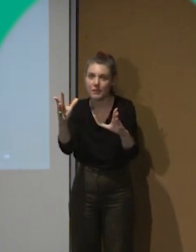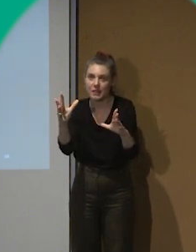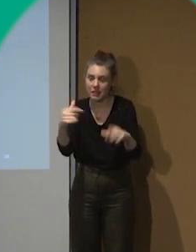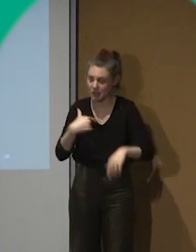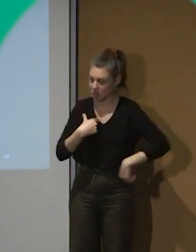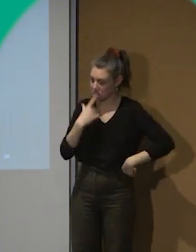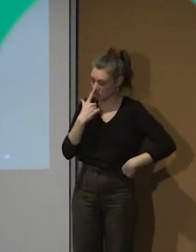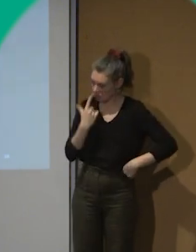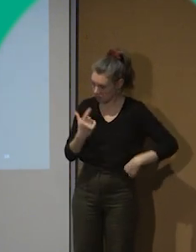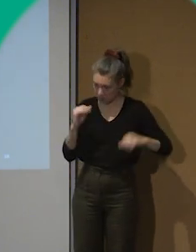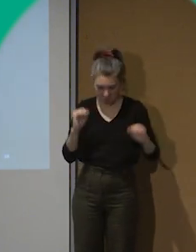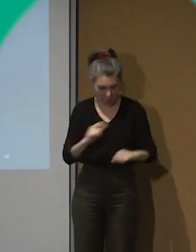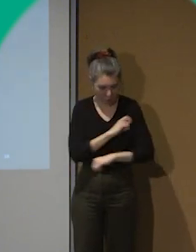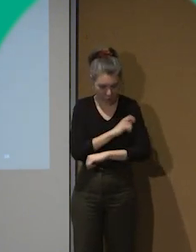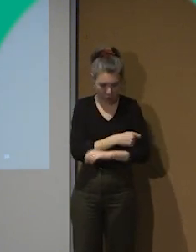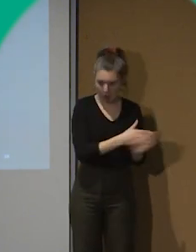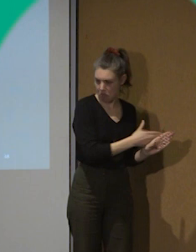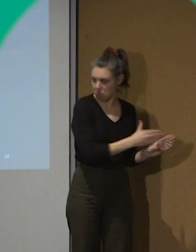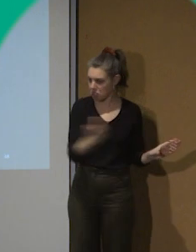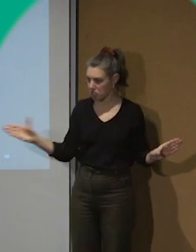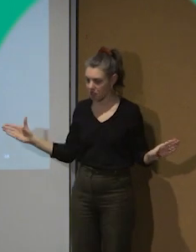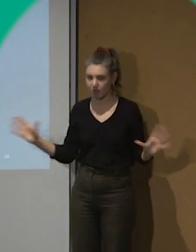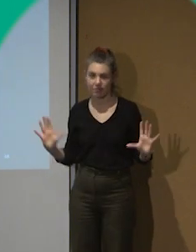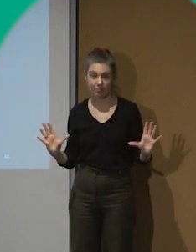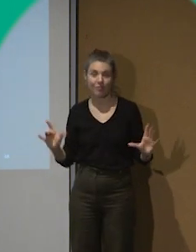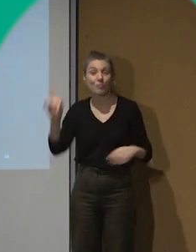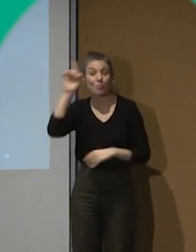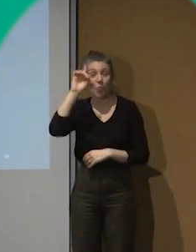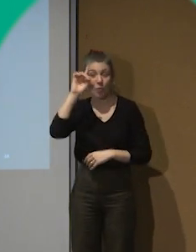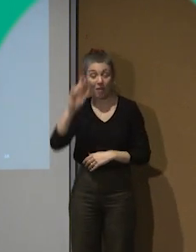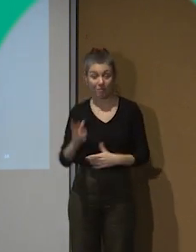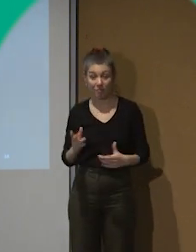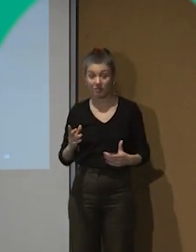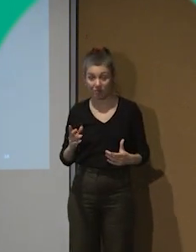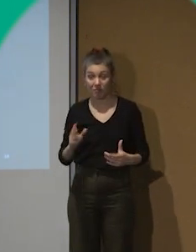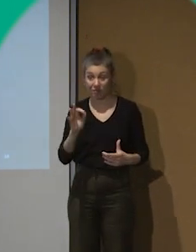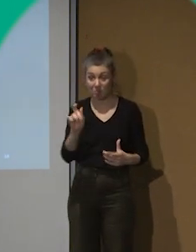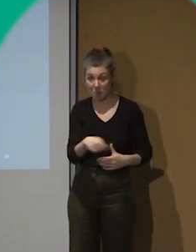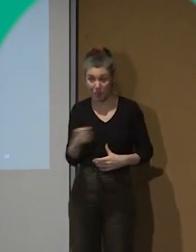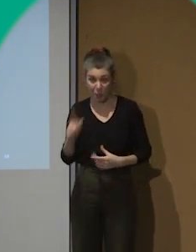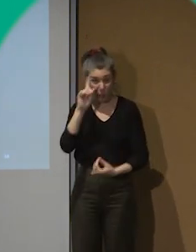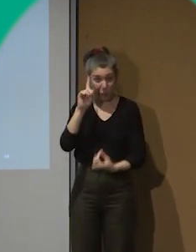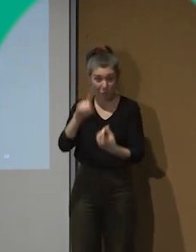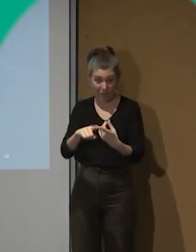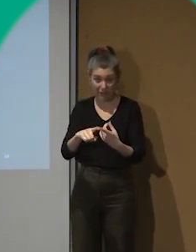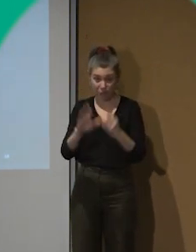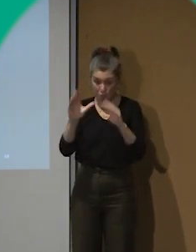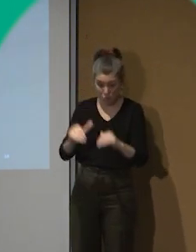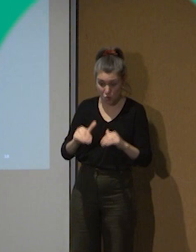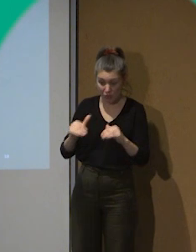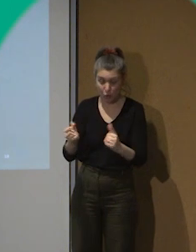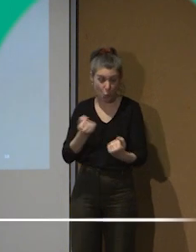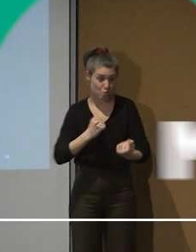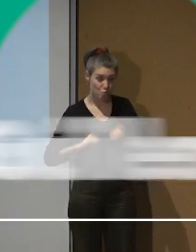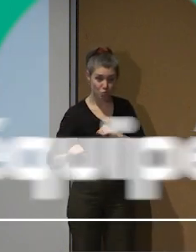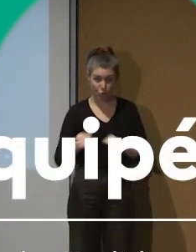mauvaise façon de faire du sport. Dans le sens où le but, ça va être de maintenir une activité sportive, que ce soit une